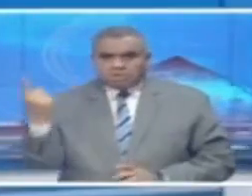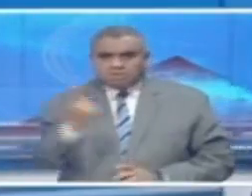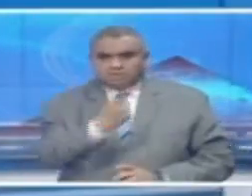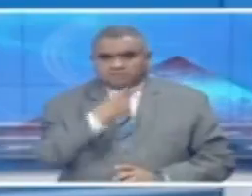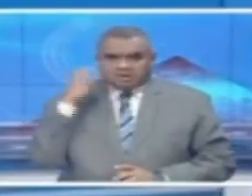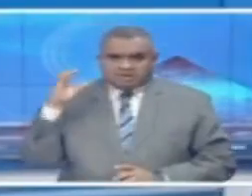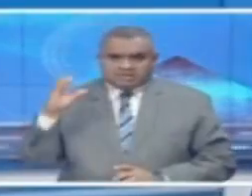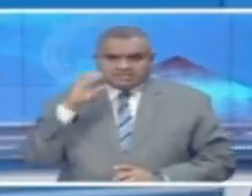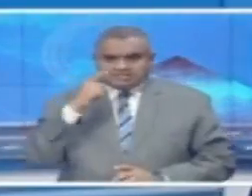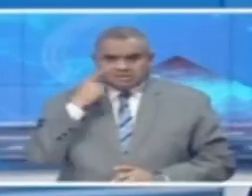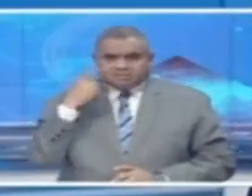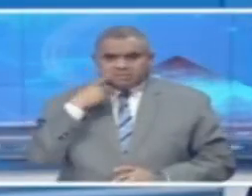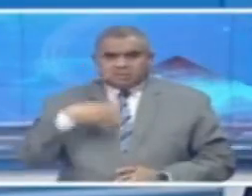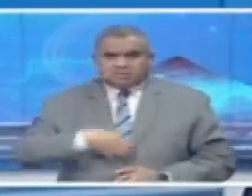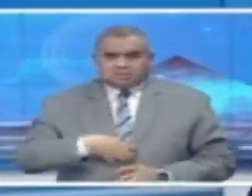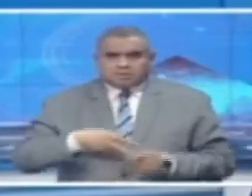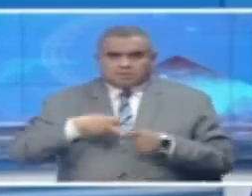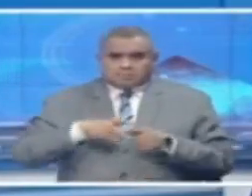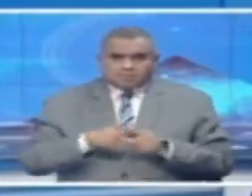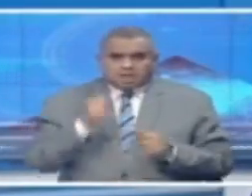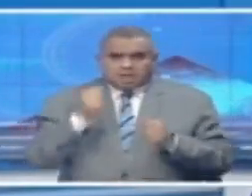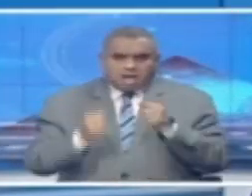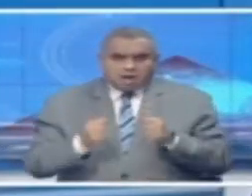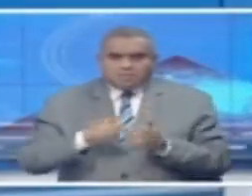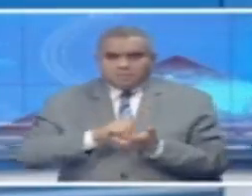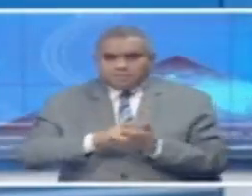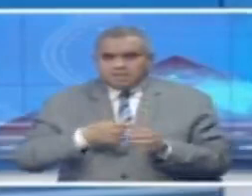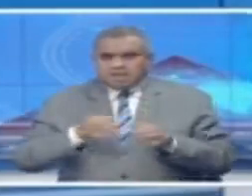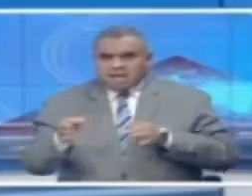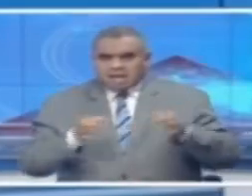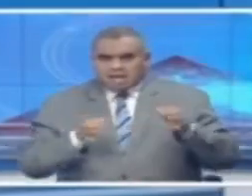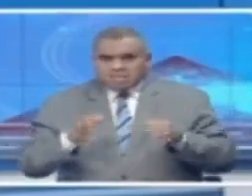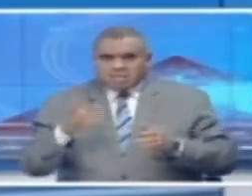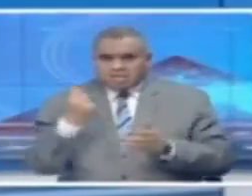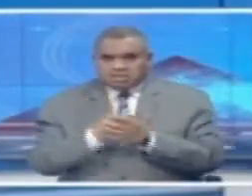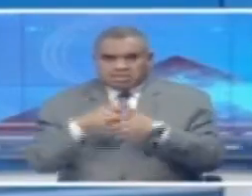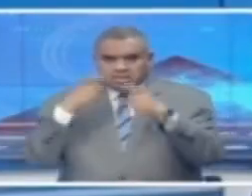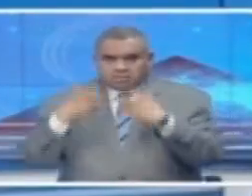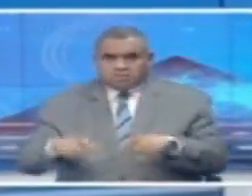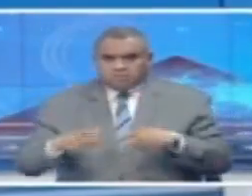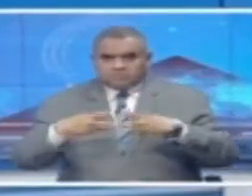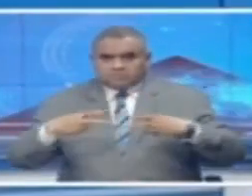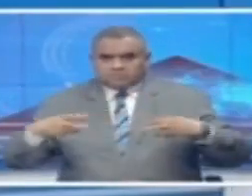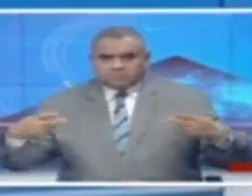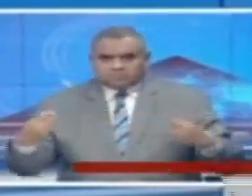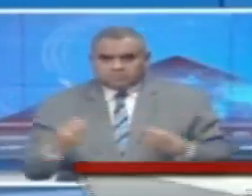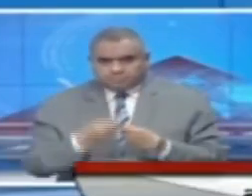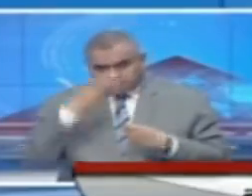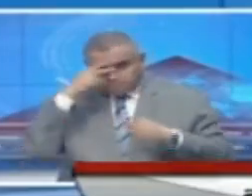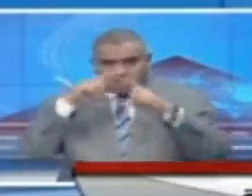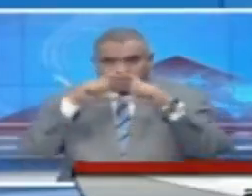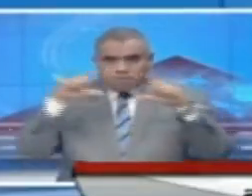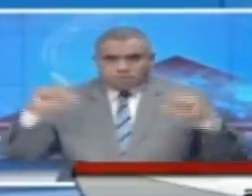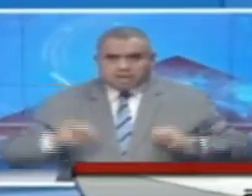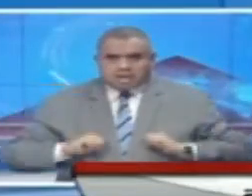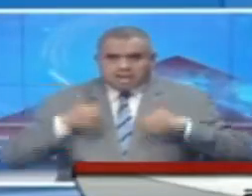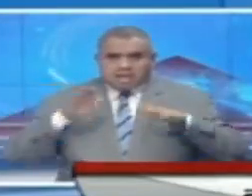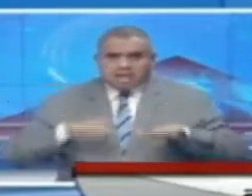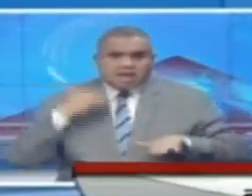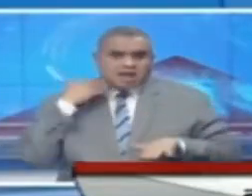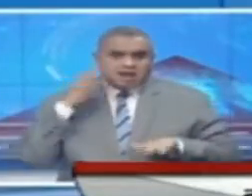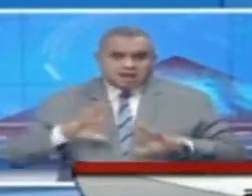الرئيس عبد الفتاح السيسي المعدات والمركبات والآلات الهندسية لجهات الدولة المختلفة المشاركة في مبادرة حياة